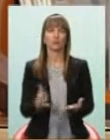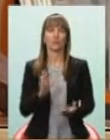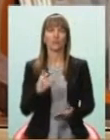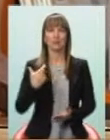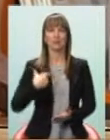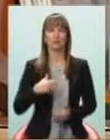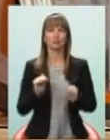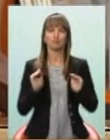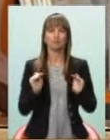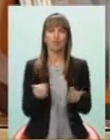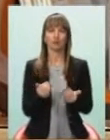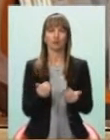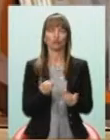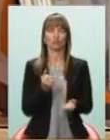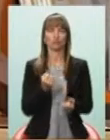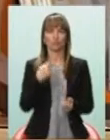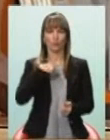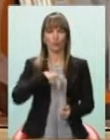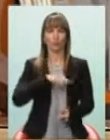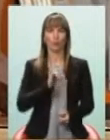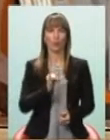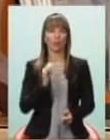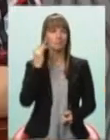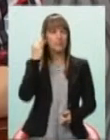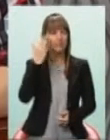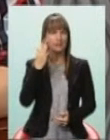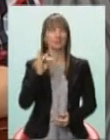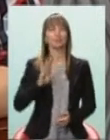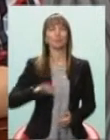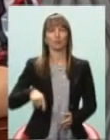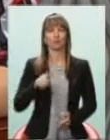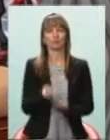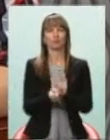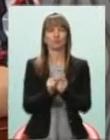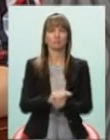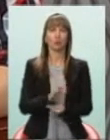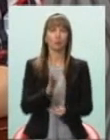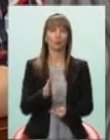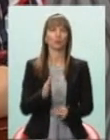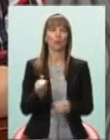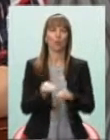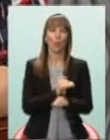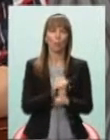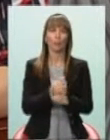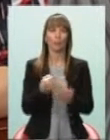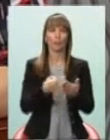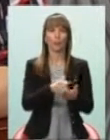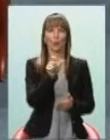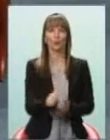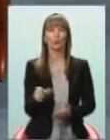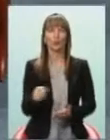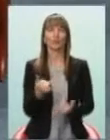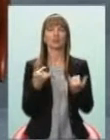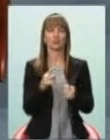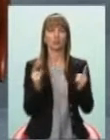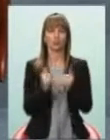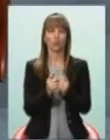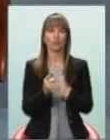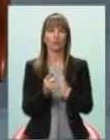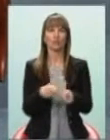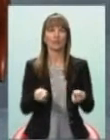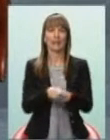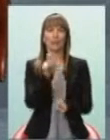менше держати плохих мислей. І потім ти станеш гуманним. І бути також добрішим до людей. А зараз тобі зустрічалися гуманні